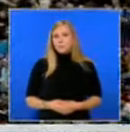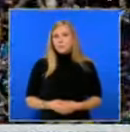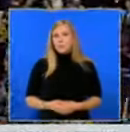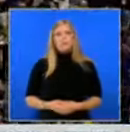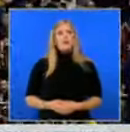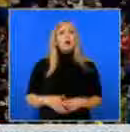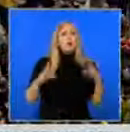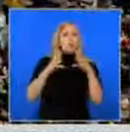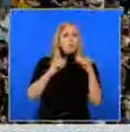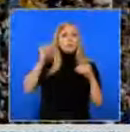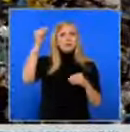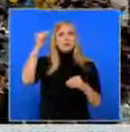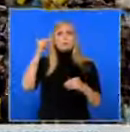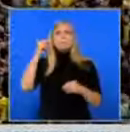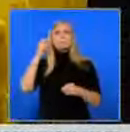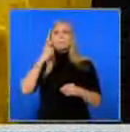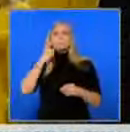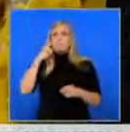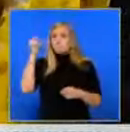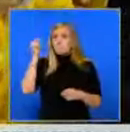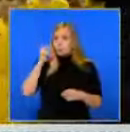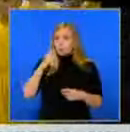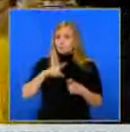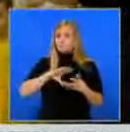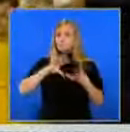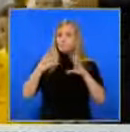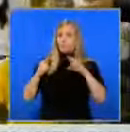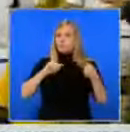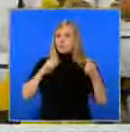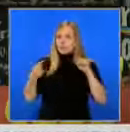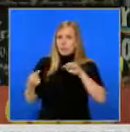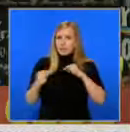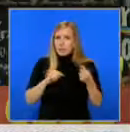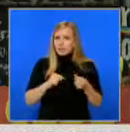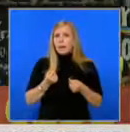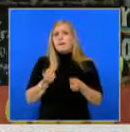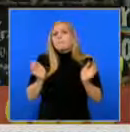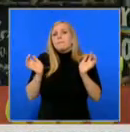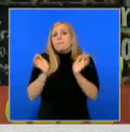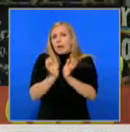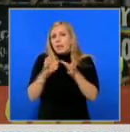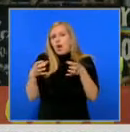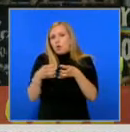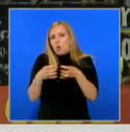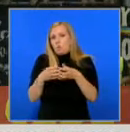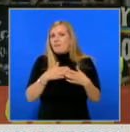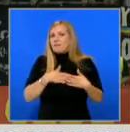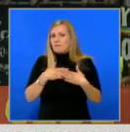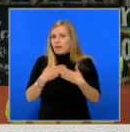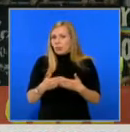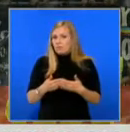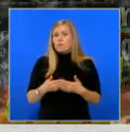в букурещ политически скандал се развихри по време на срещата между румъния и косово малка група от фенове на домакините издигна